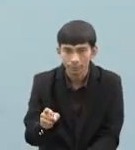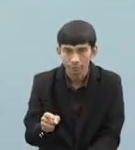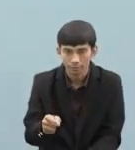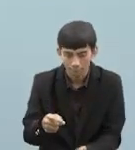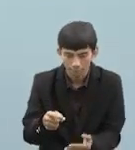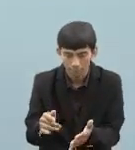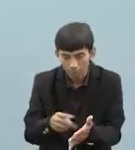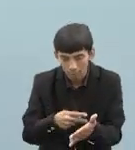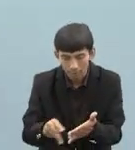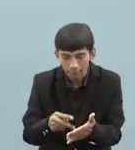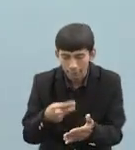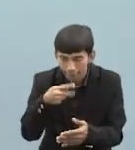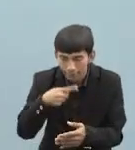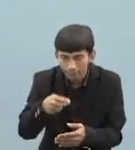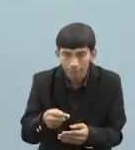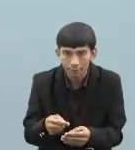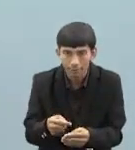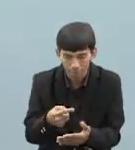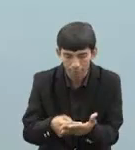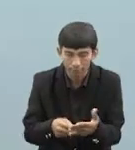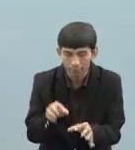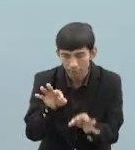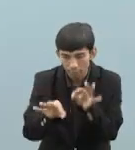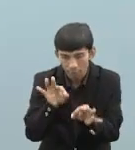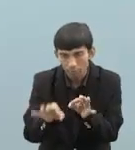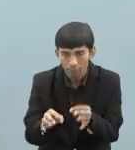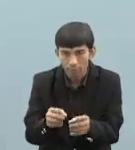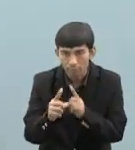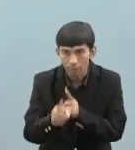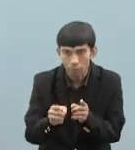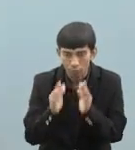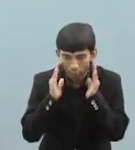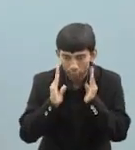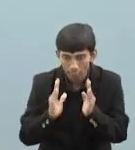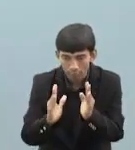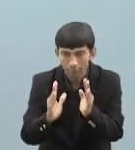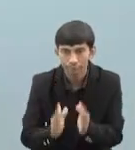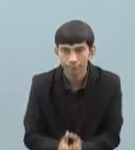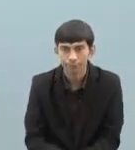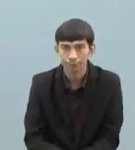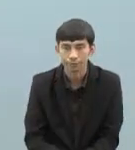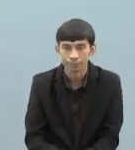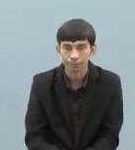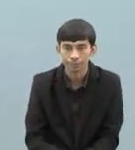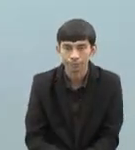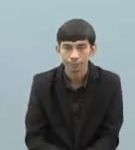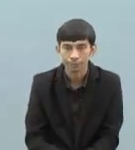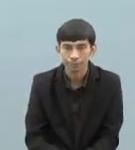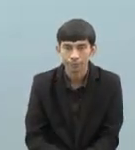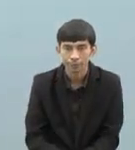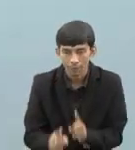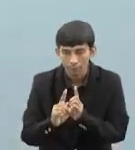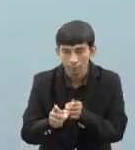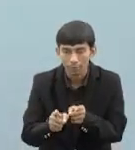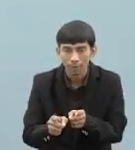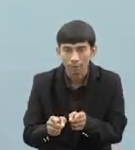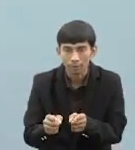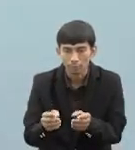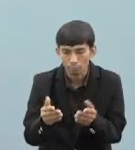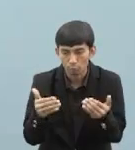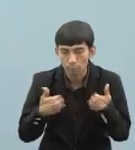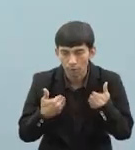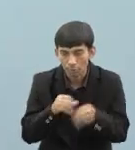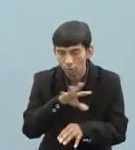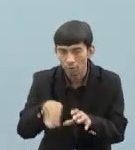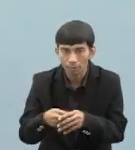Ta cầm nạp ní nì dây âm pìa với cho chơ rơ châm lời môi xóm sọp. Chà, miên tha châm lời miên tầng ơ mạng